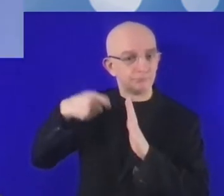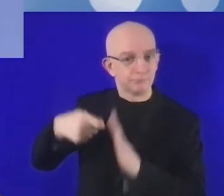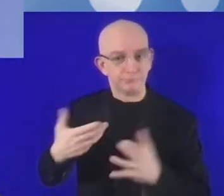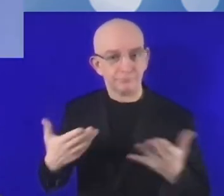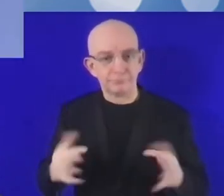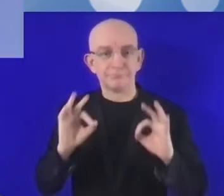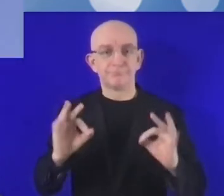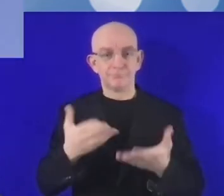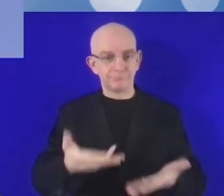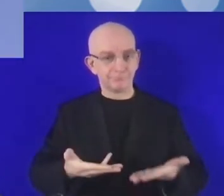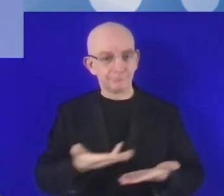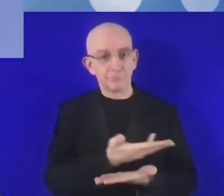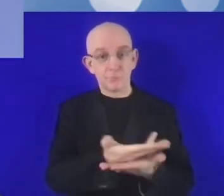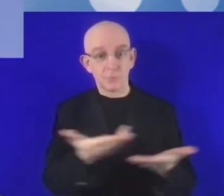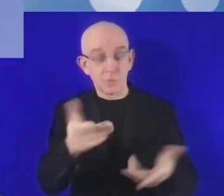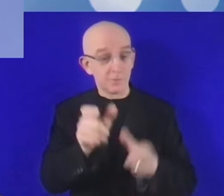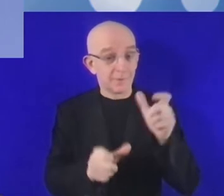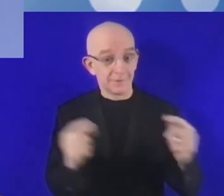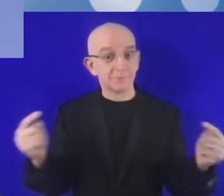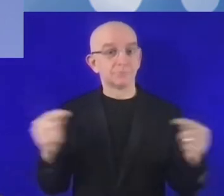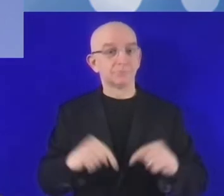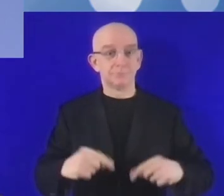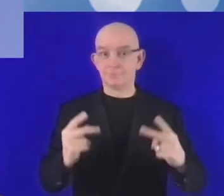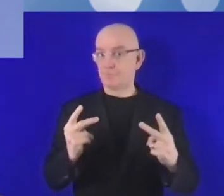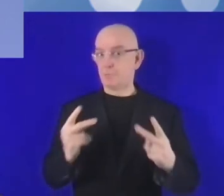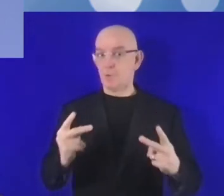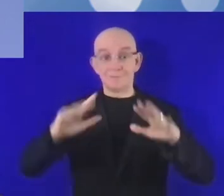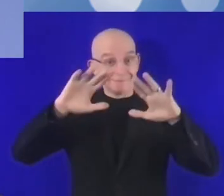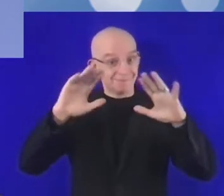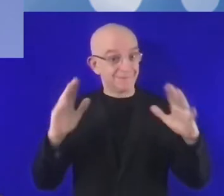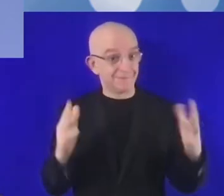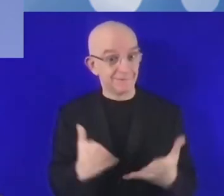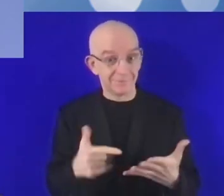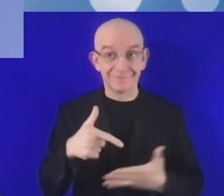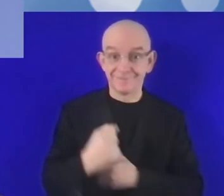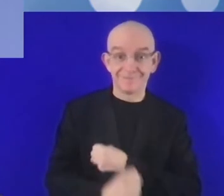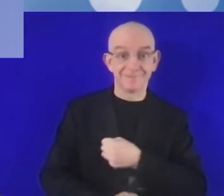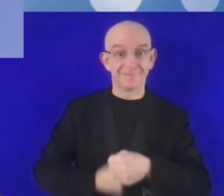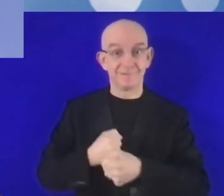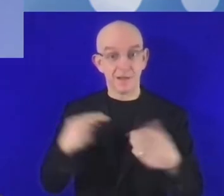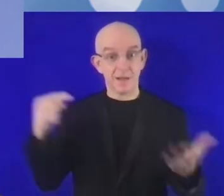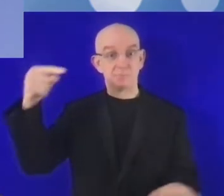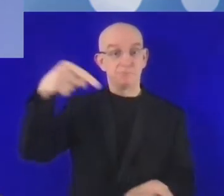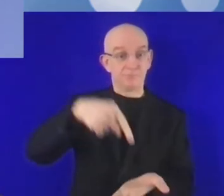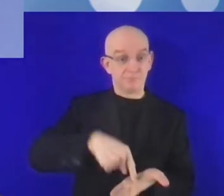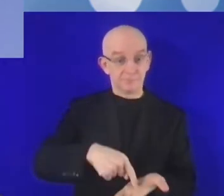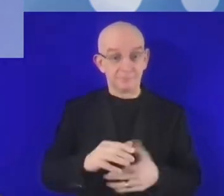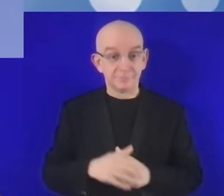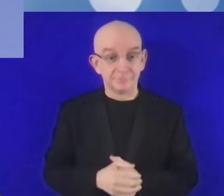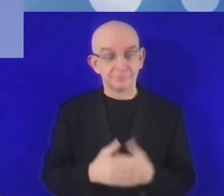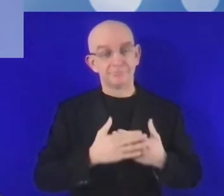Cet événement international est de grande importance, je pense que c'est le plus important de ce type, le plus important à être consacré à ce